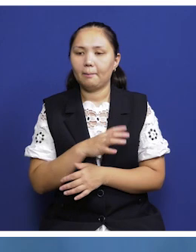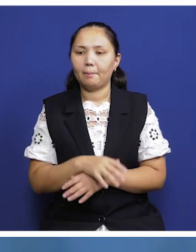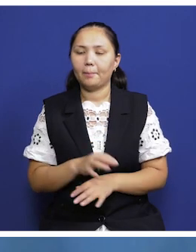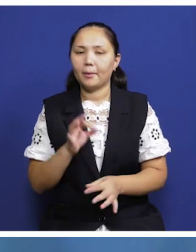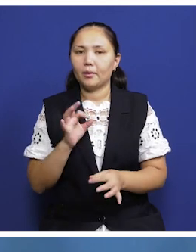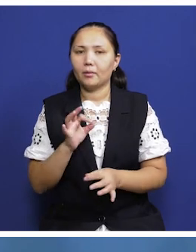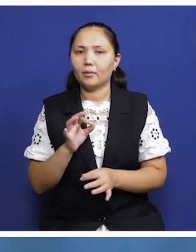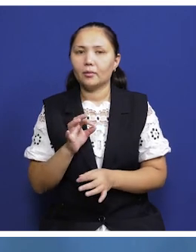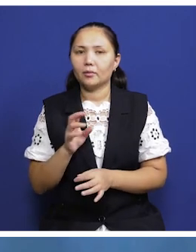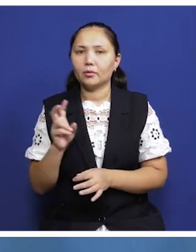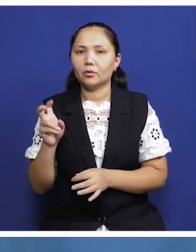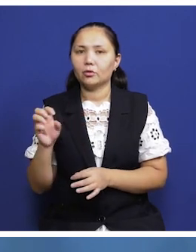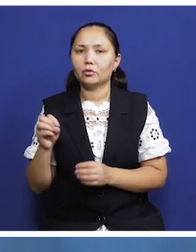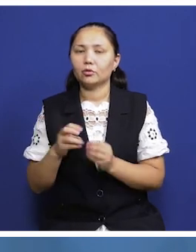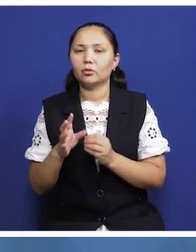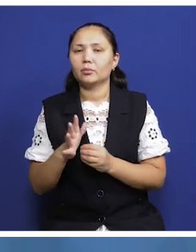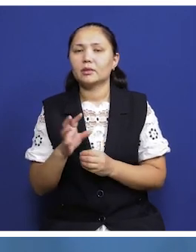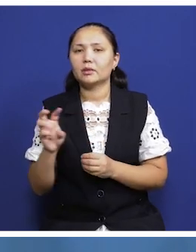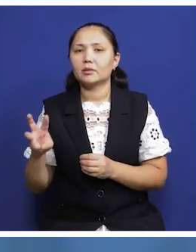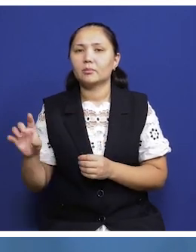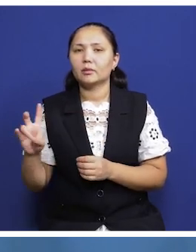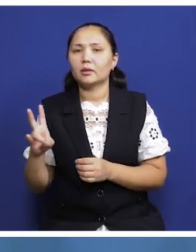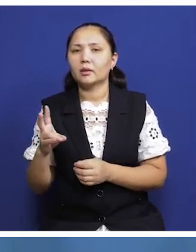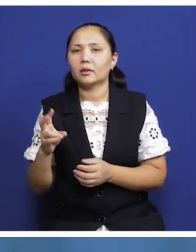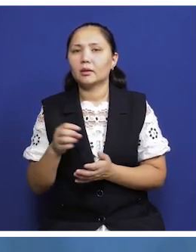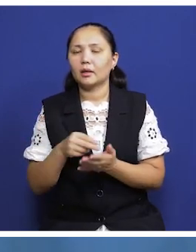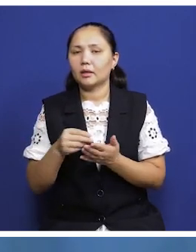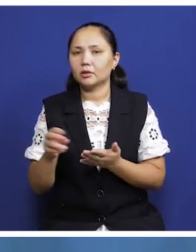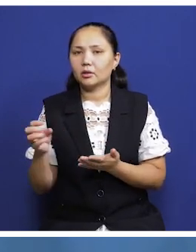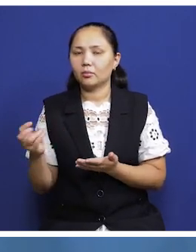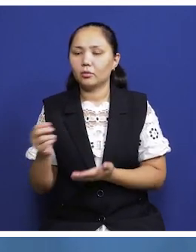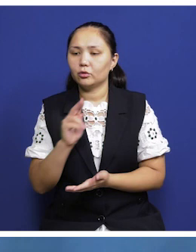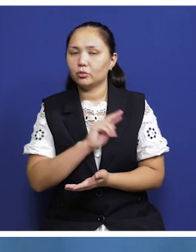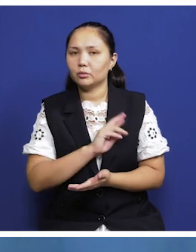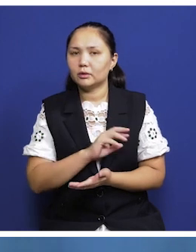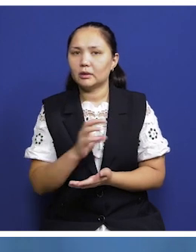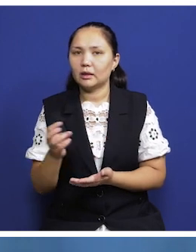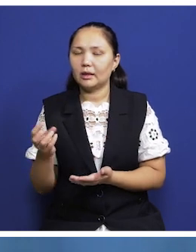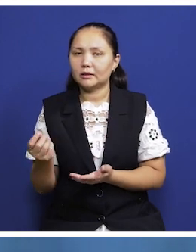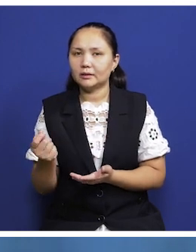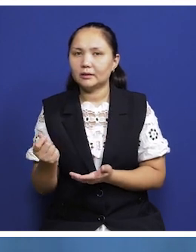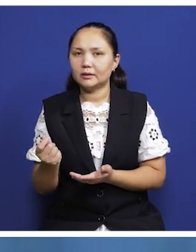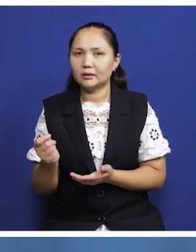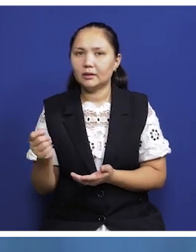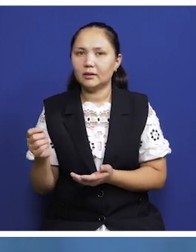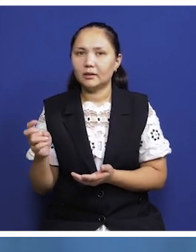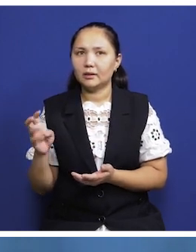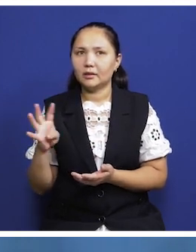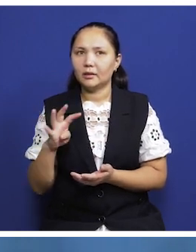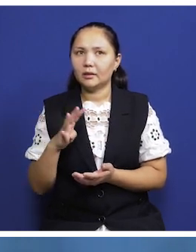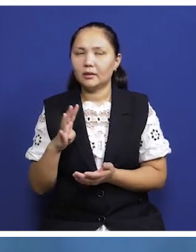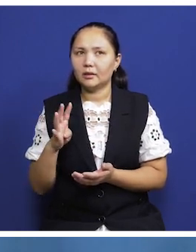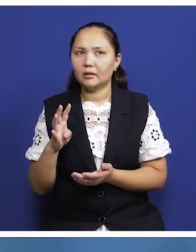Орташа жалақы 215 мың теңгені құраған болатын, биыл көрсеткіш 249 мың теңгеге дейін өсіп